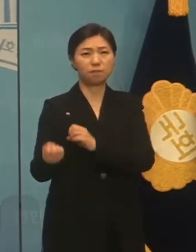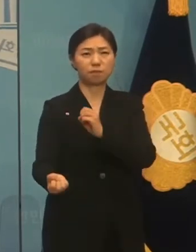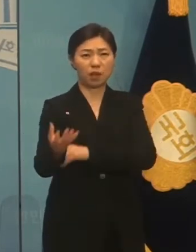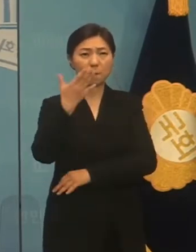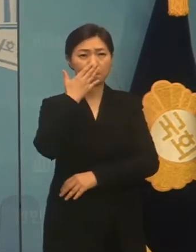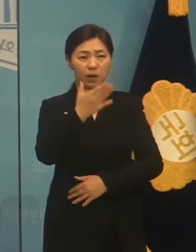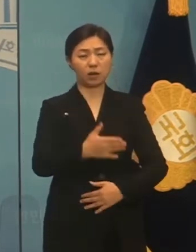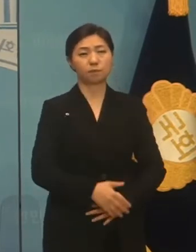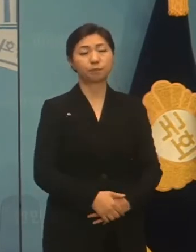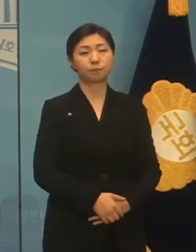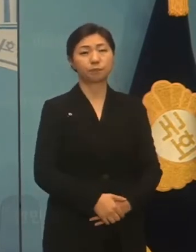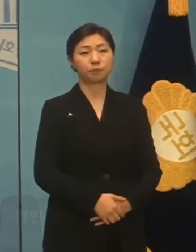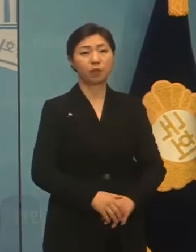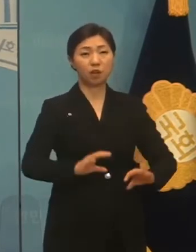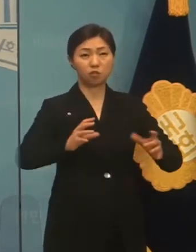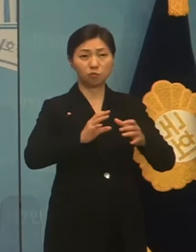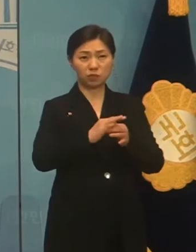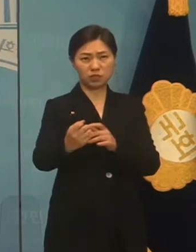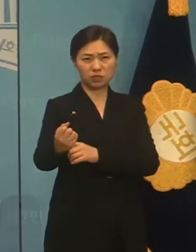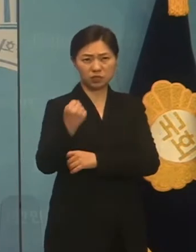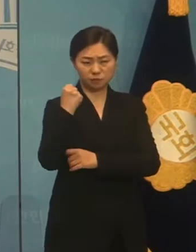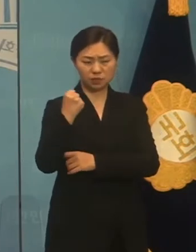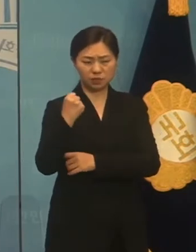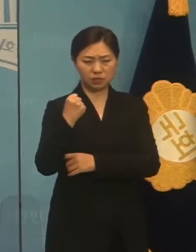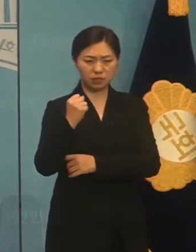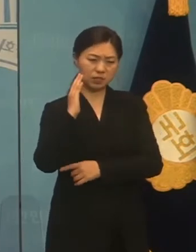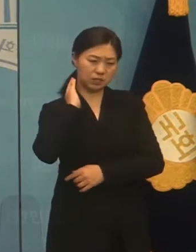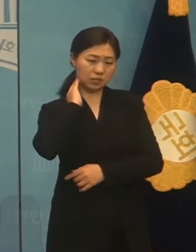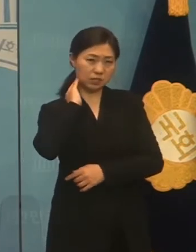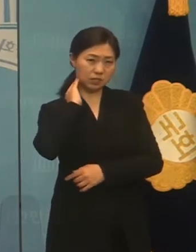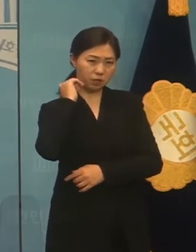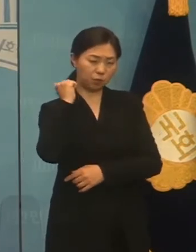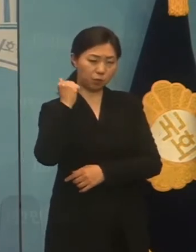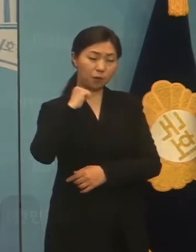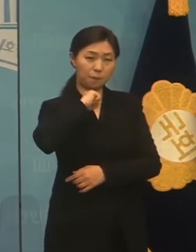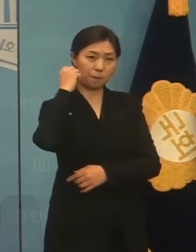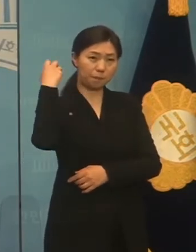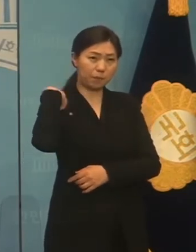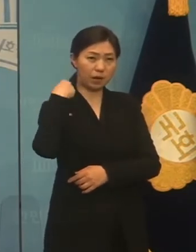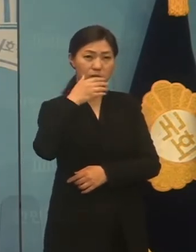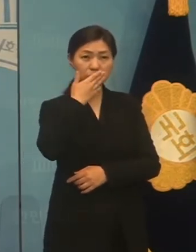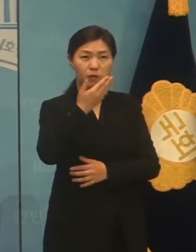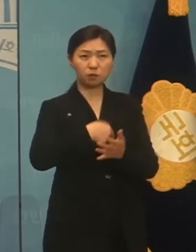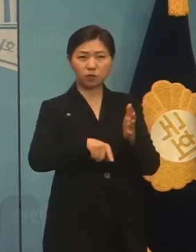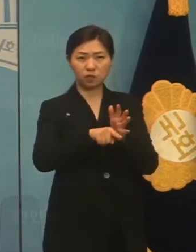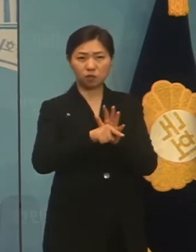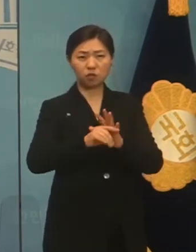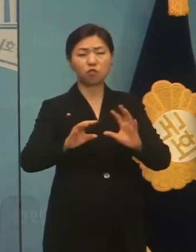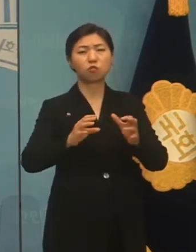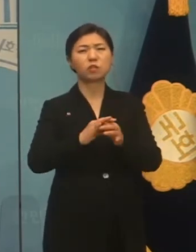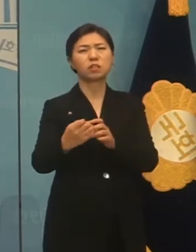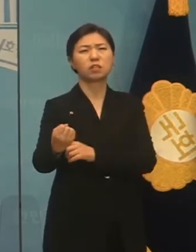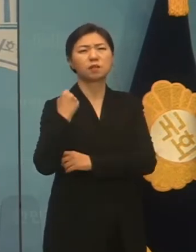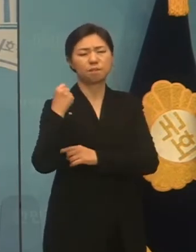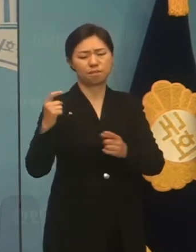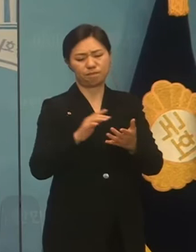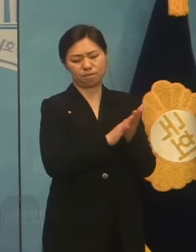국민의 힘이 수권 정당으로 거듭나기 위해서는 국민의 힘 변해야 합니다. 바꿔야